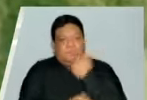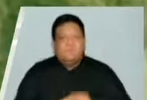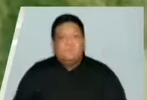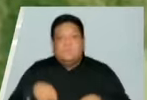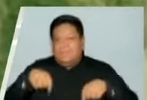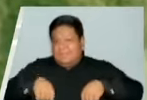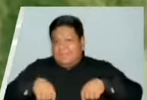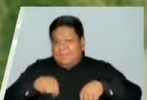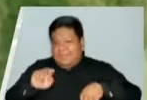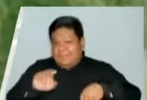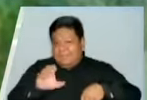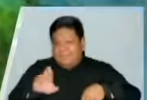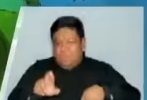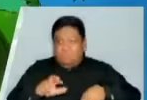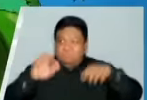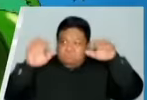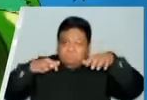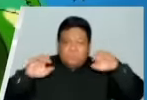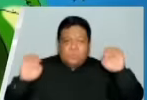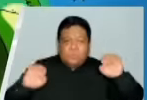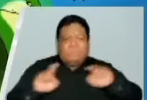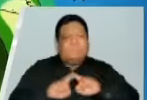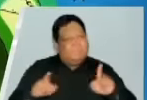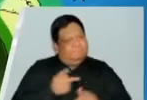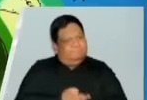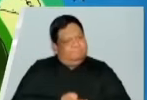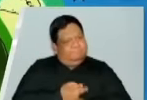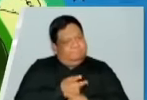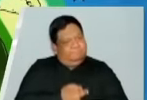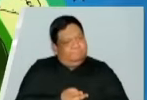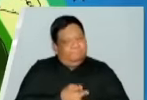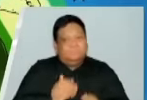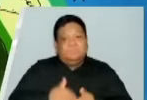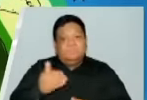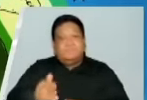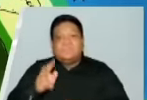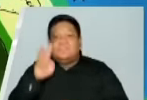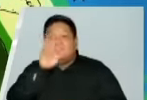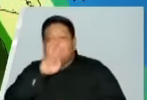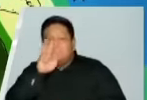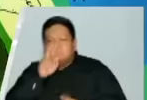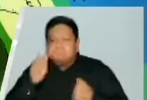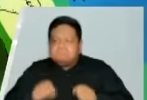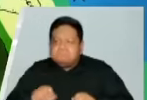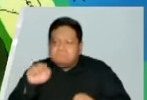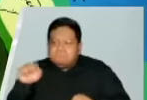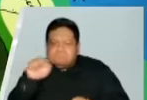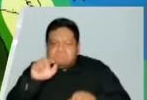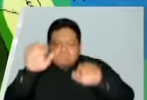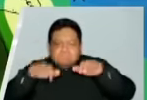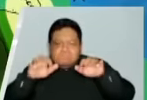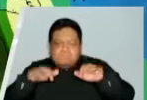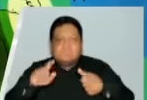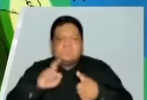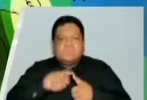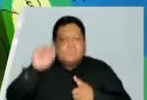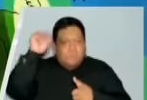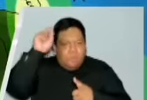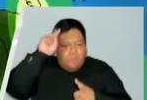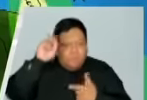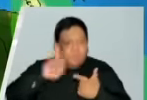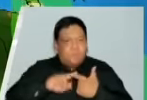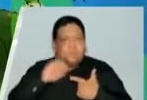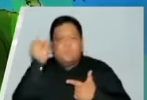pa rin. Posible naman ang kalat-kalat na ulan sa hapon sa ilang bahagi ng Aklan, Iloilo, Negros, pati na sa Samar at